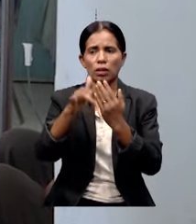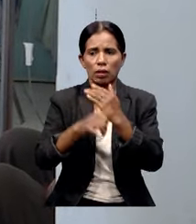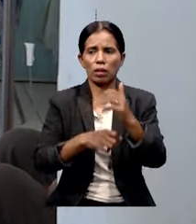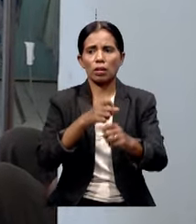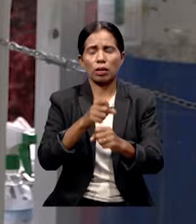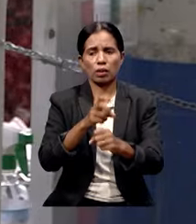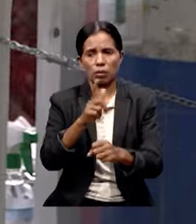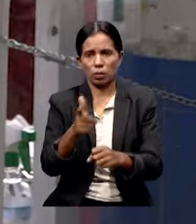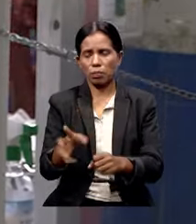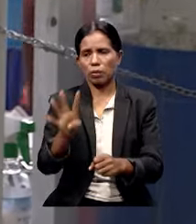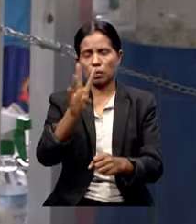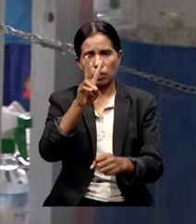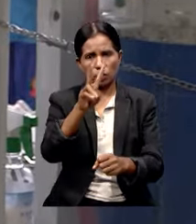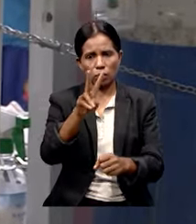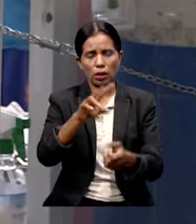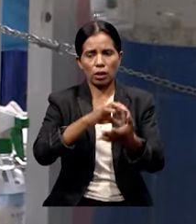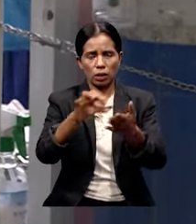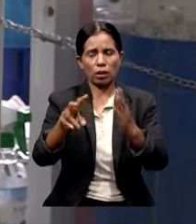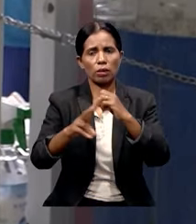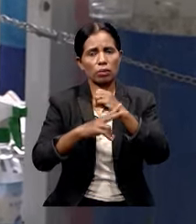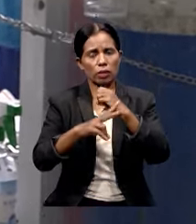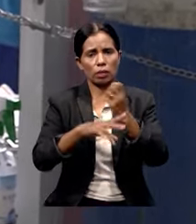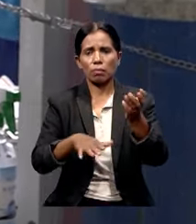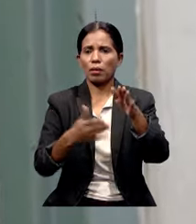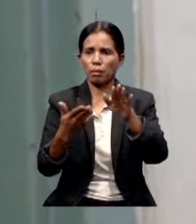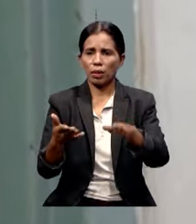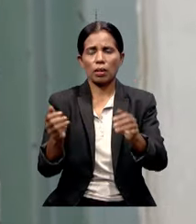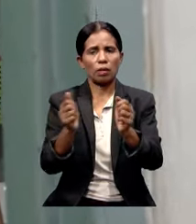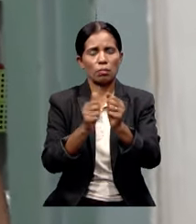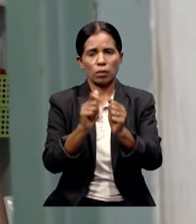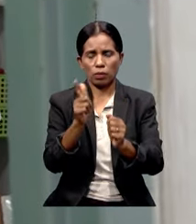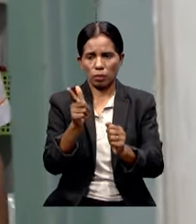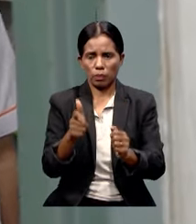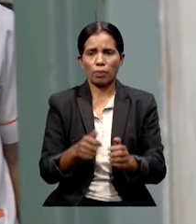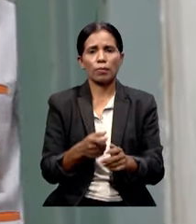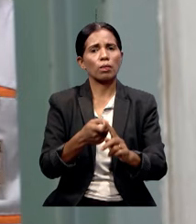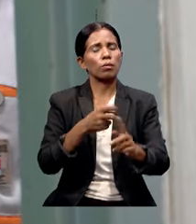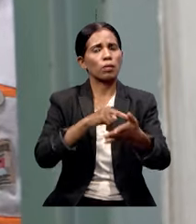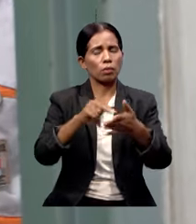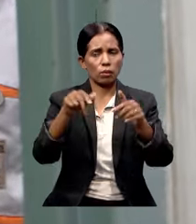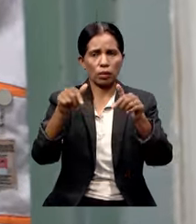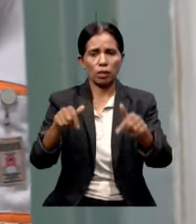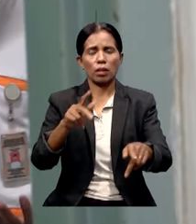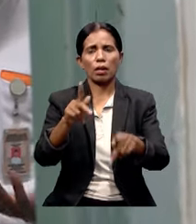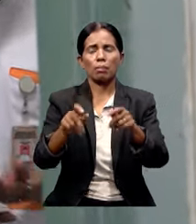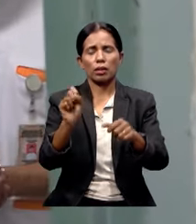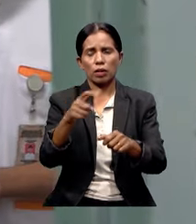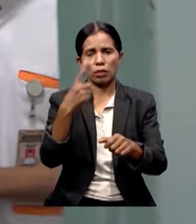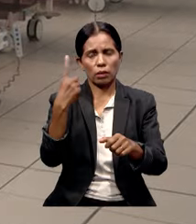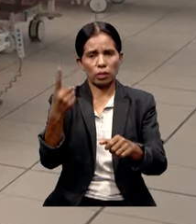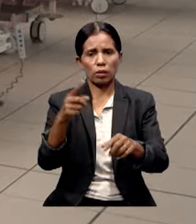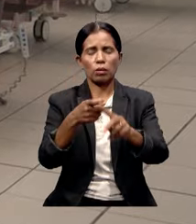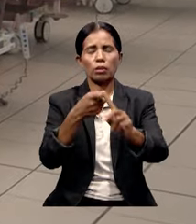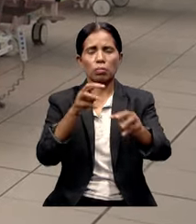rua rua nulur resi rua resista vítima mortal hamutu rua nulur. Husi numero ne sanoloresi ida husi